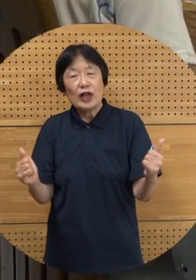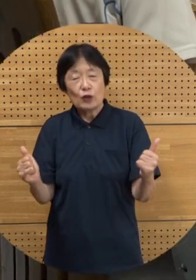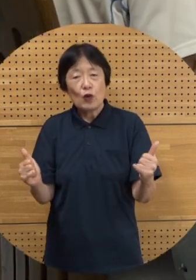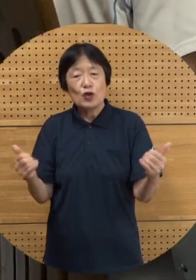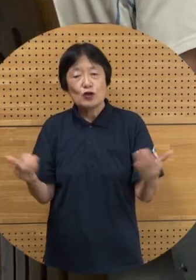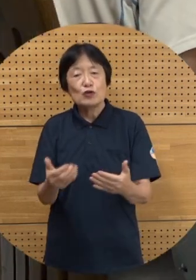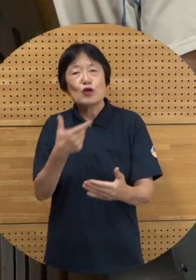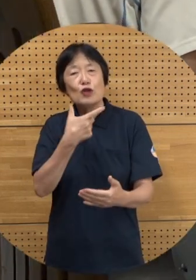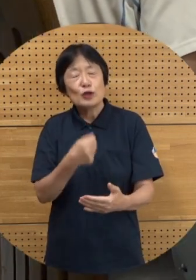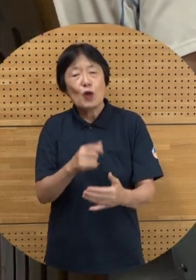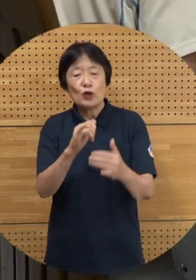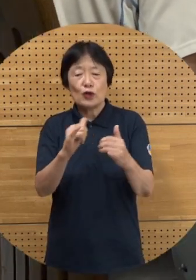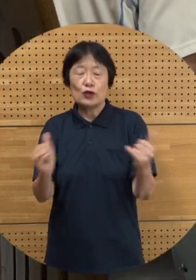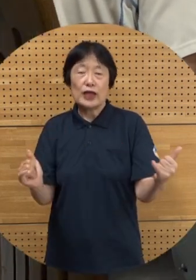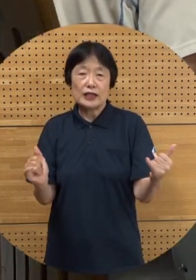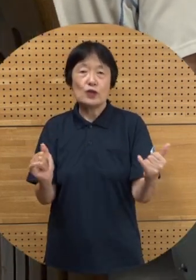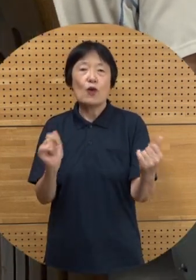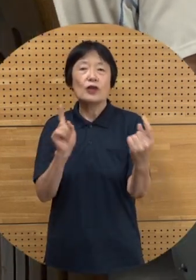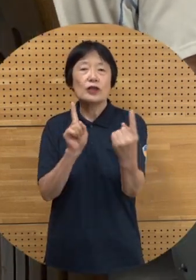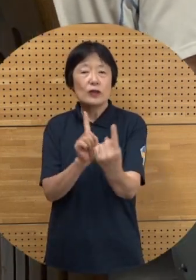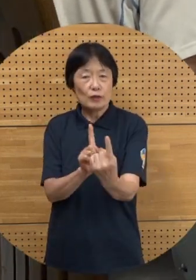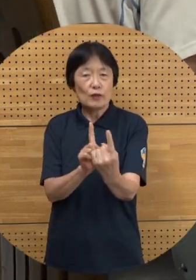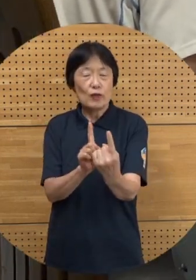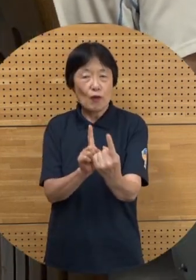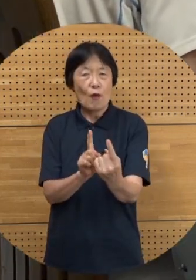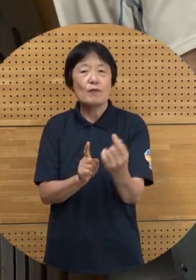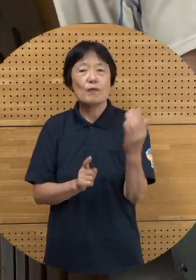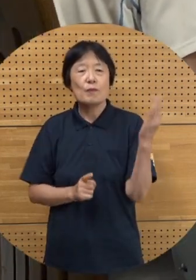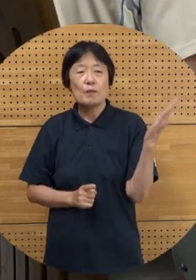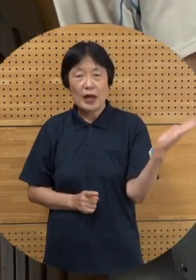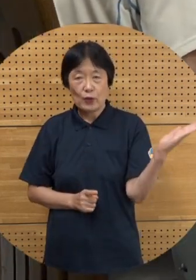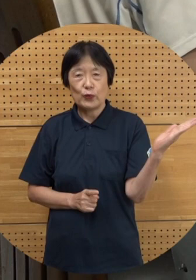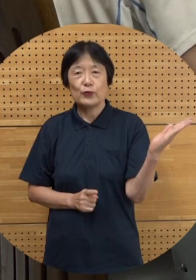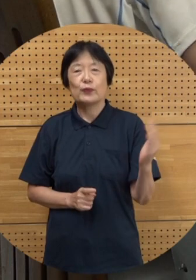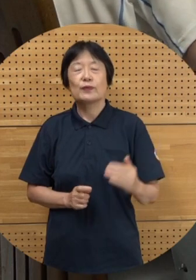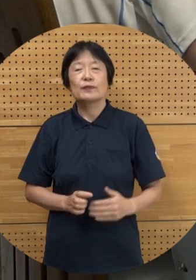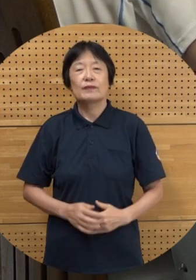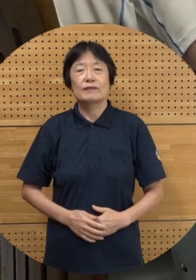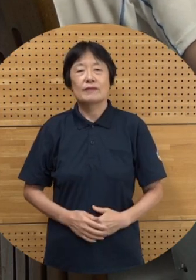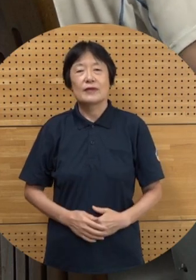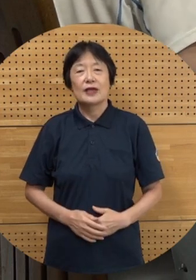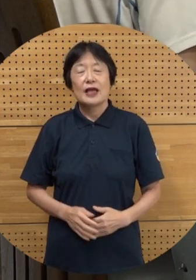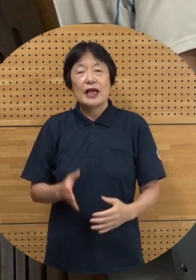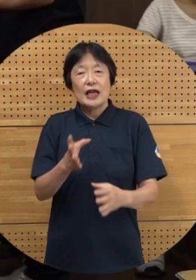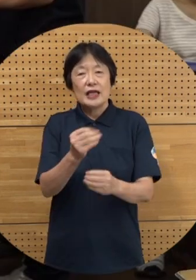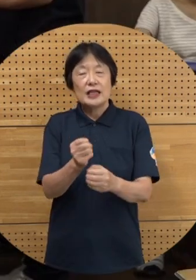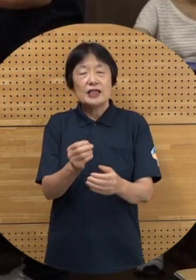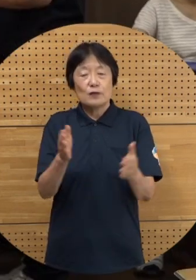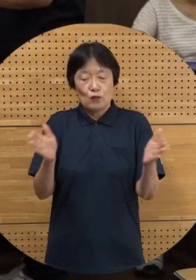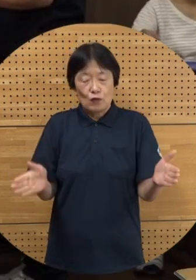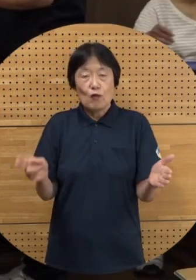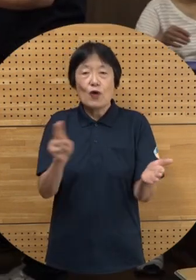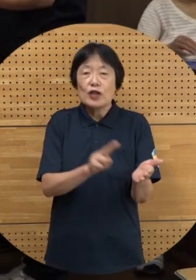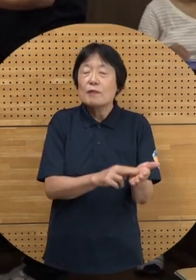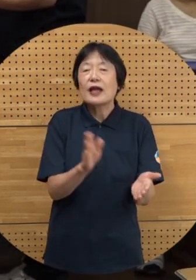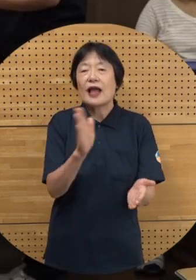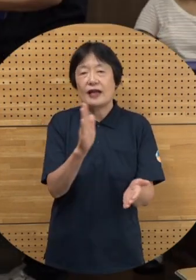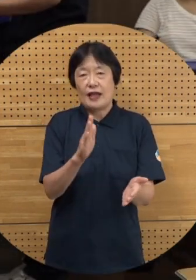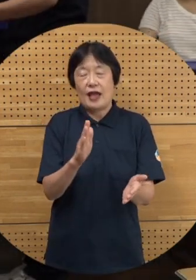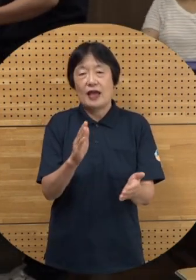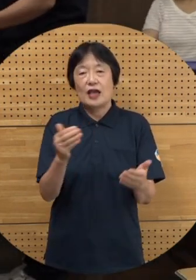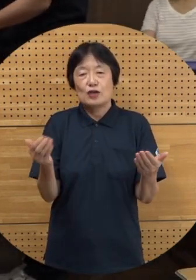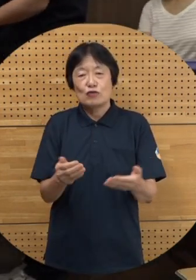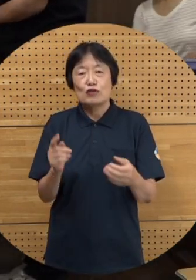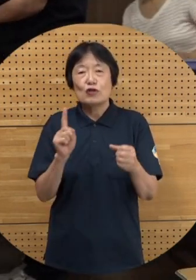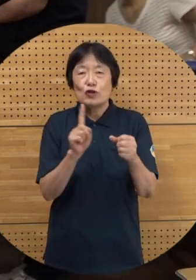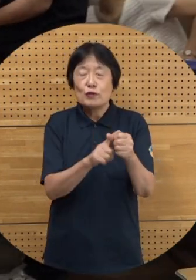する人たちを対象にした多機能型事業所パドルでは、期限を設けず就職に向けた支援